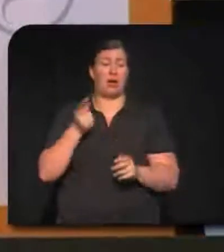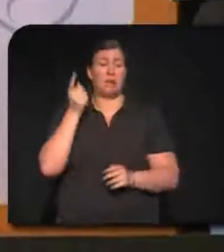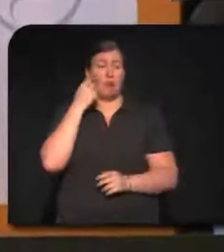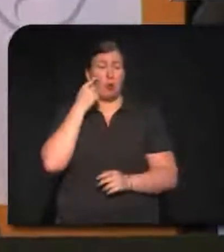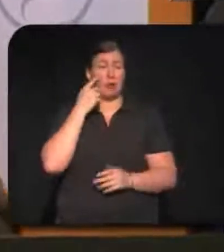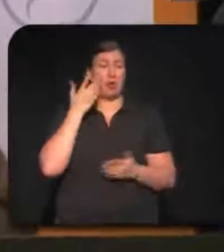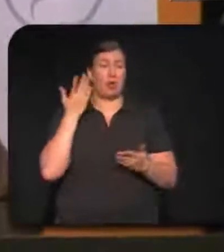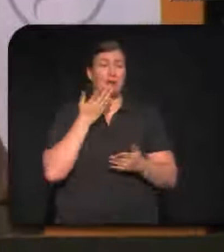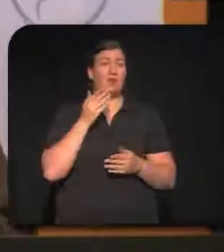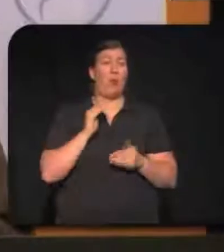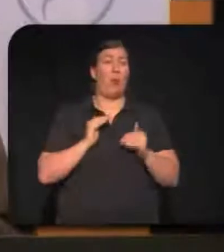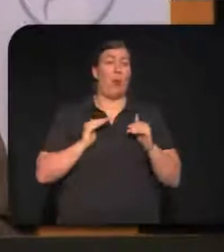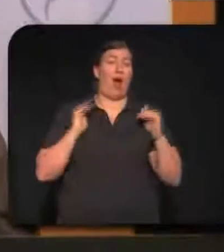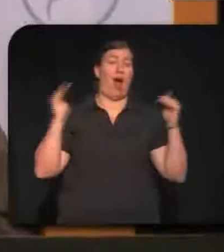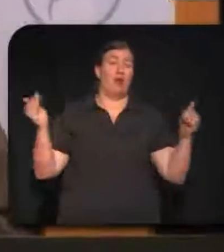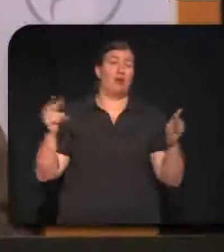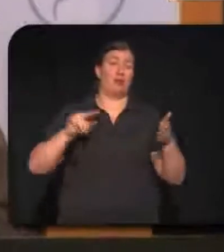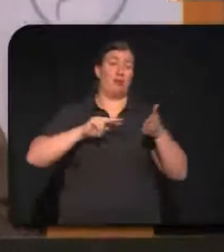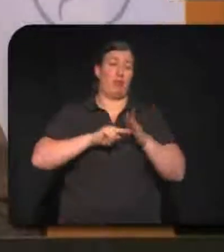im Bereich Außenpolitik